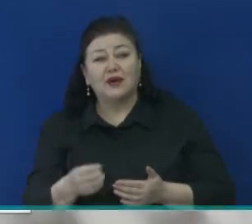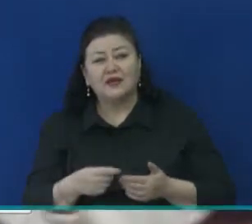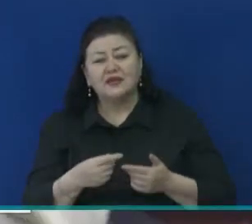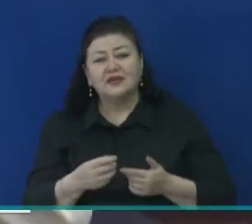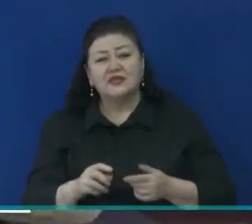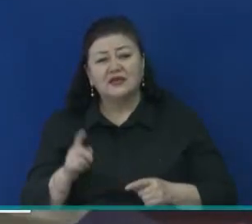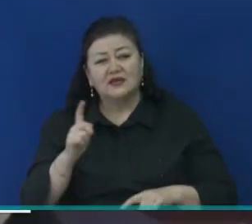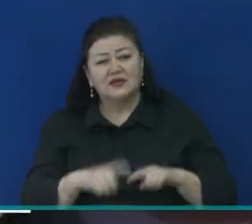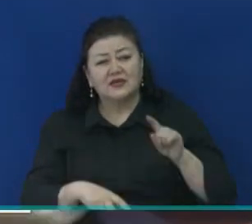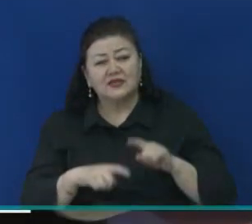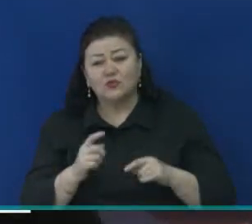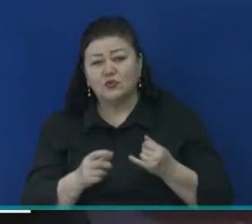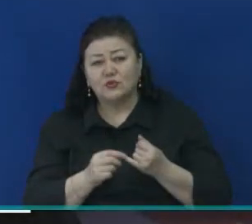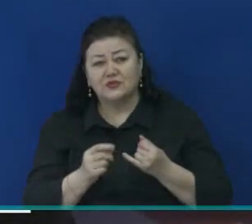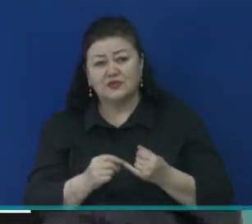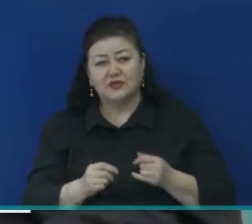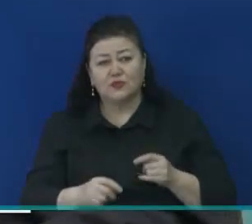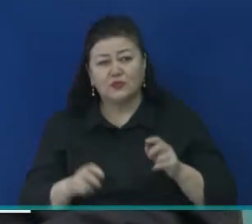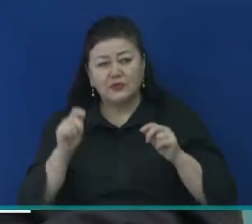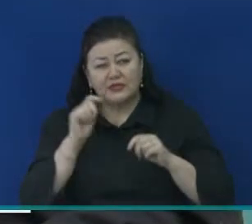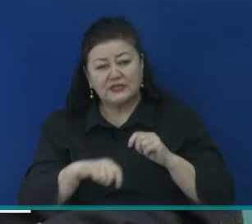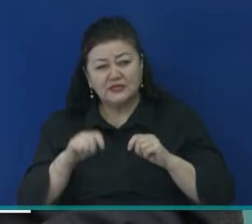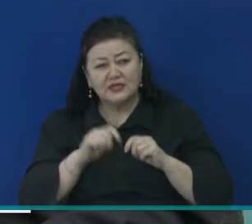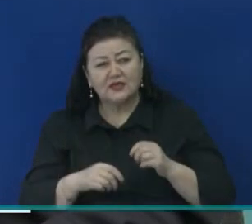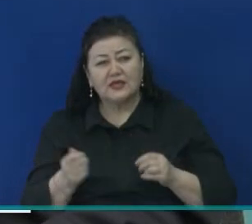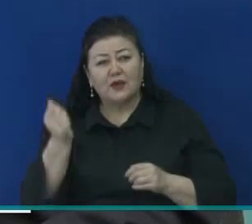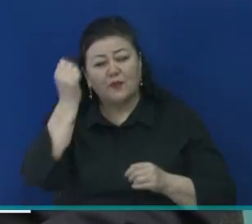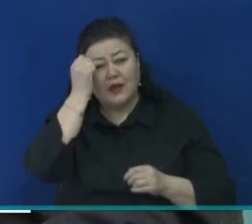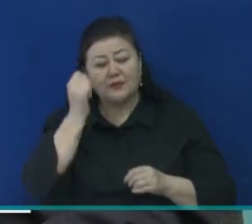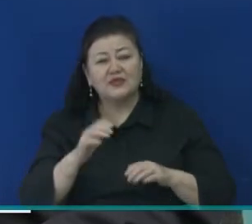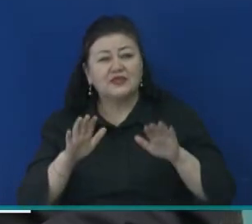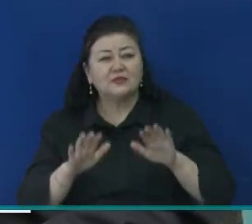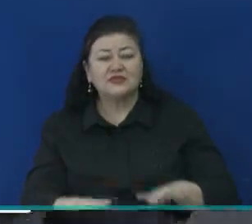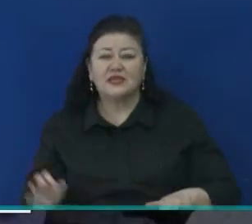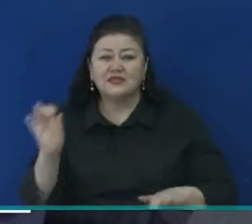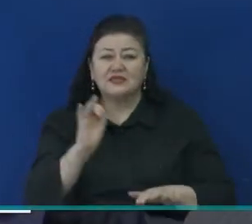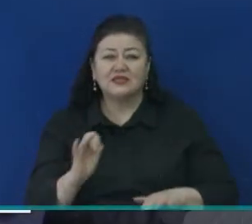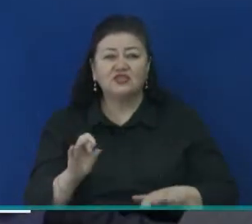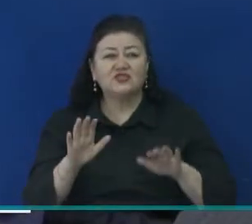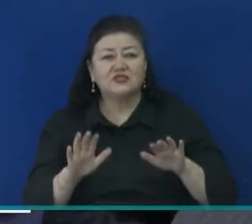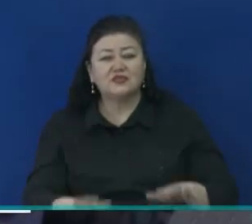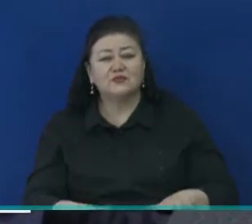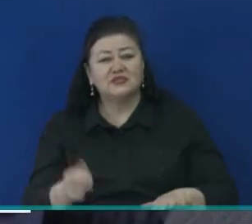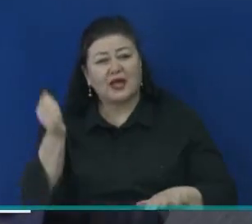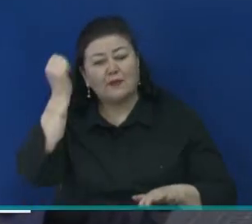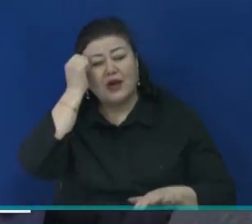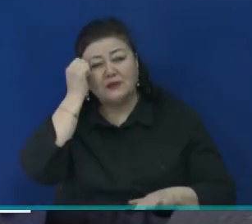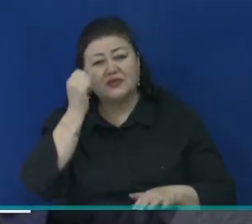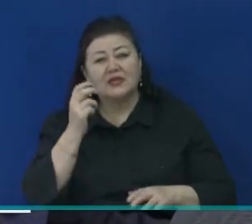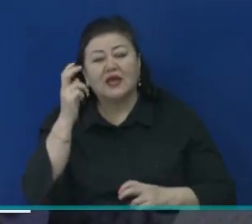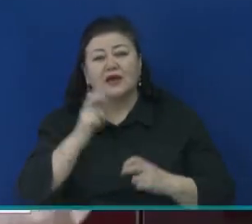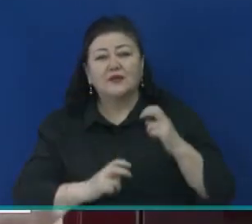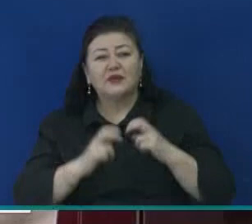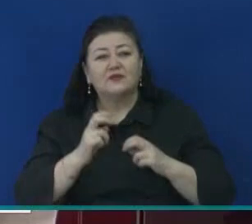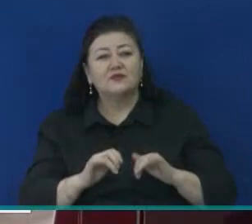туған өлкенің киелі орындары, Семей өңірінің ежелгі ескерткіштері, өңірдің тарихи және сәулет ескерткіштері, Семей қаласы өнеркәсібінің даму